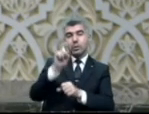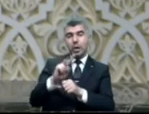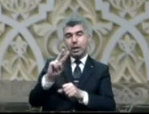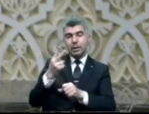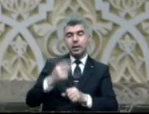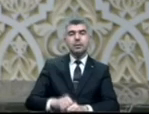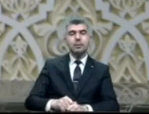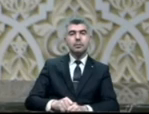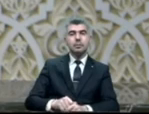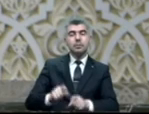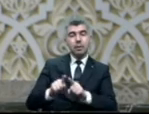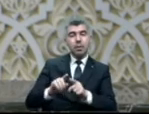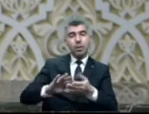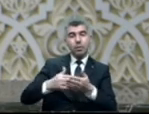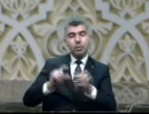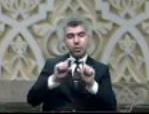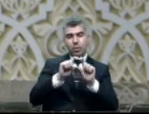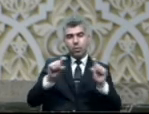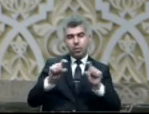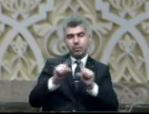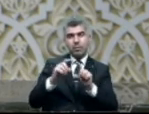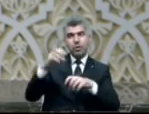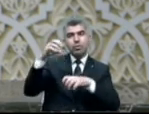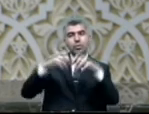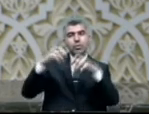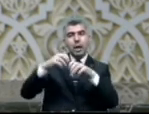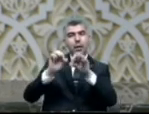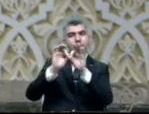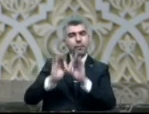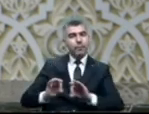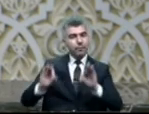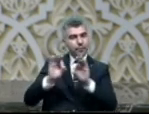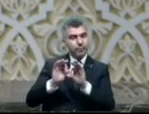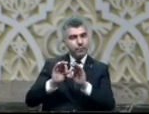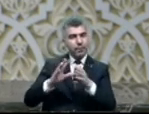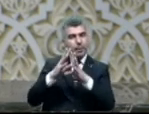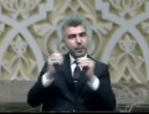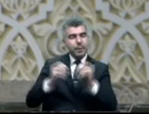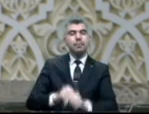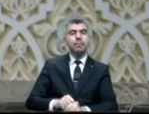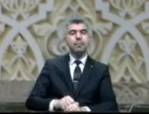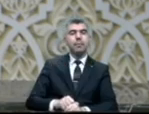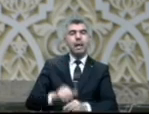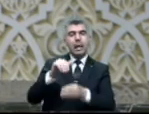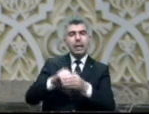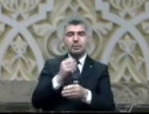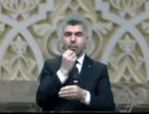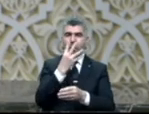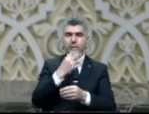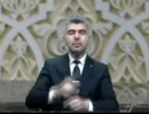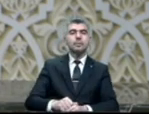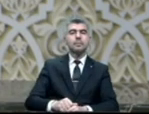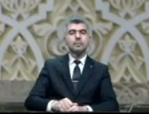الثاني موضوعه تداعيات، أو عنوانه تداعيات قلة التساقطات المطرية. الكلمة لأحد السادة المستشارين من فريق الاشتراكي لتقديم